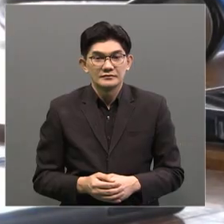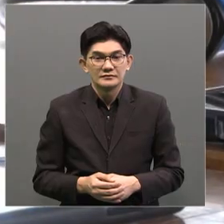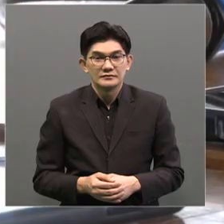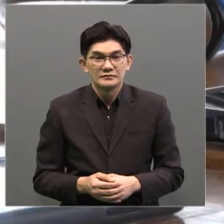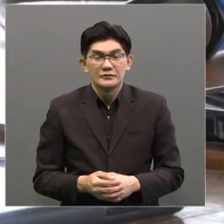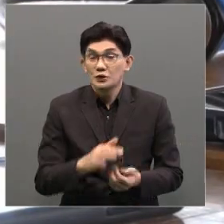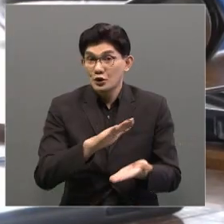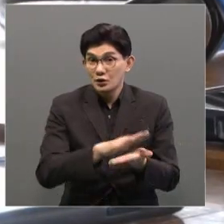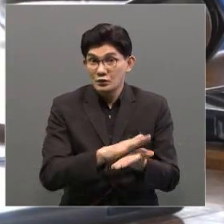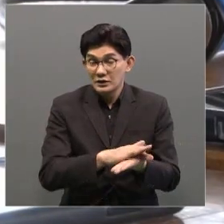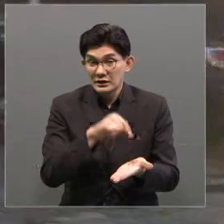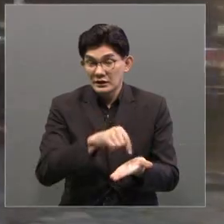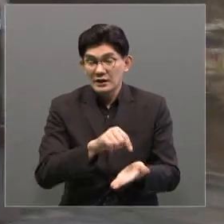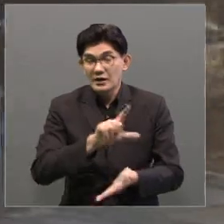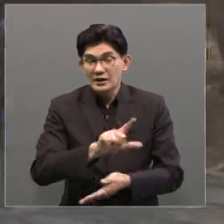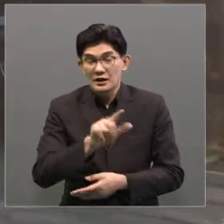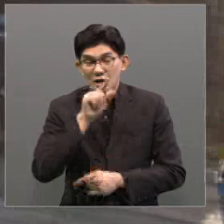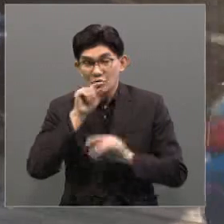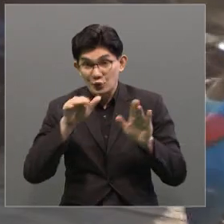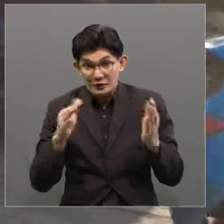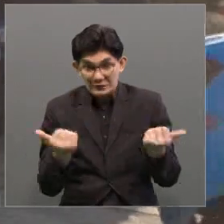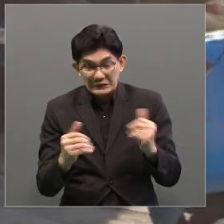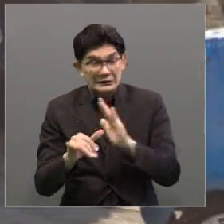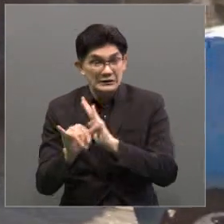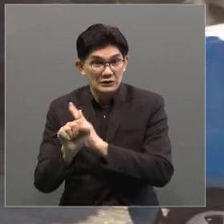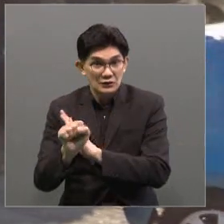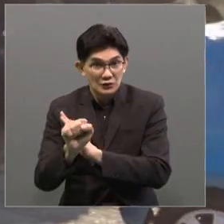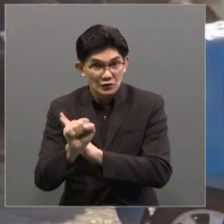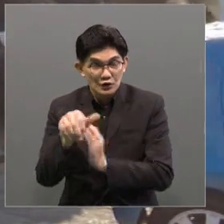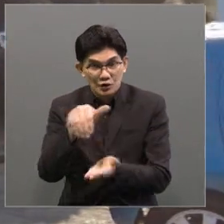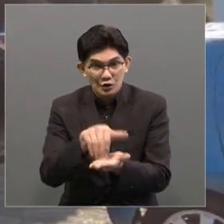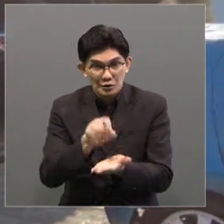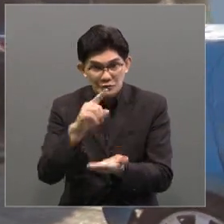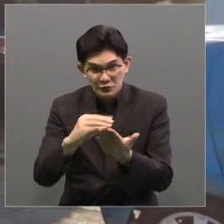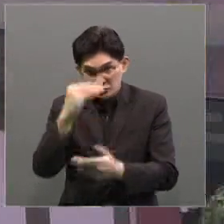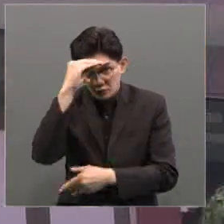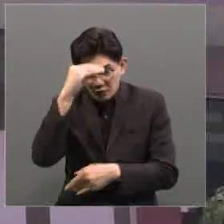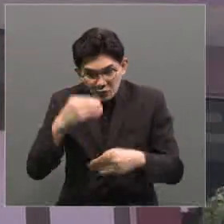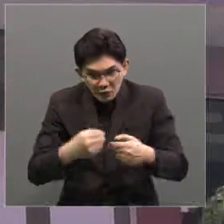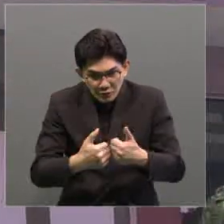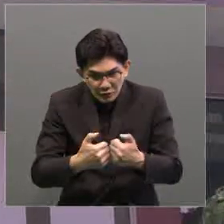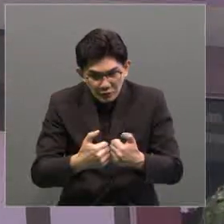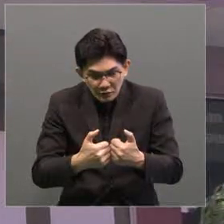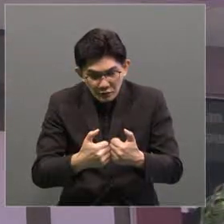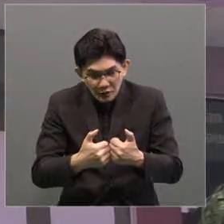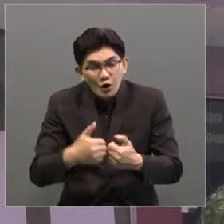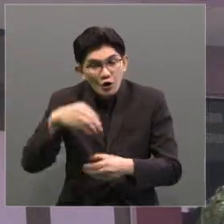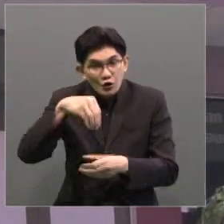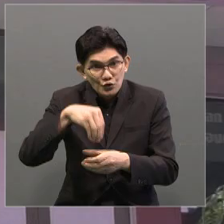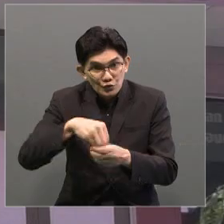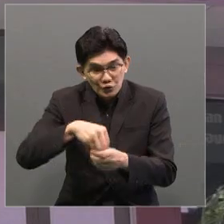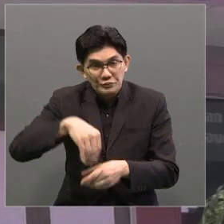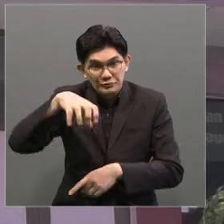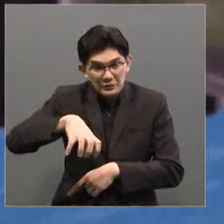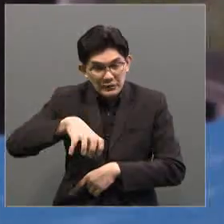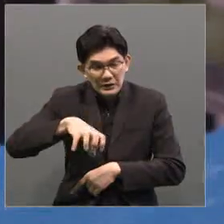ที่โรงเรียนเริงนกทาอำเภอเริงนกทาจังหวัดยโสธรแห่งนี้มีศูนย์การเรียนรู้อากาศยานตั้งอยู่ภายในโรงเรียนสำหรับให้น้